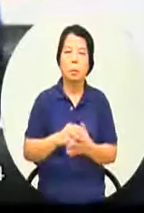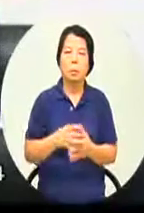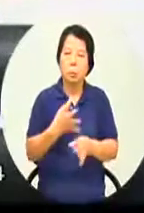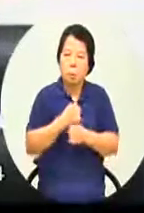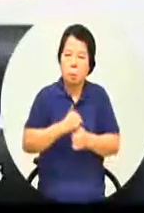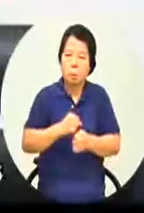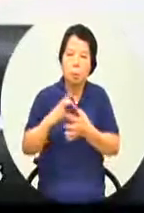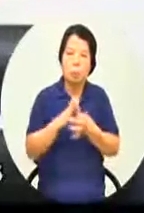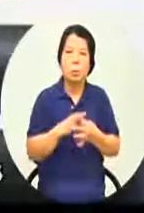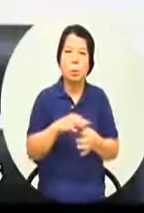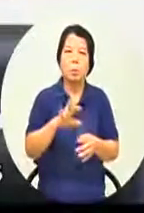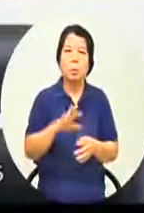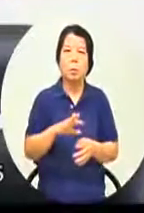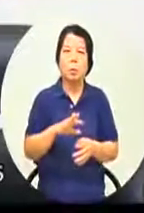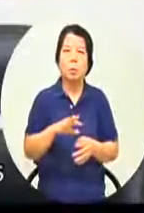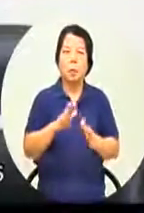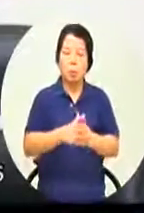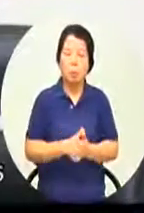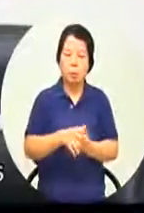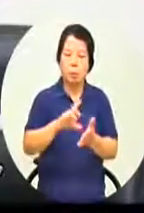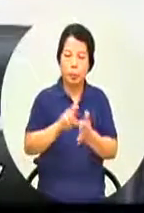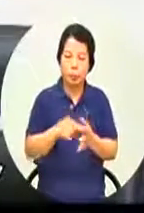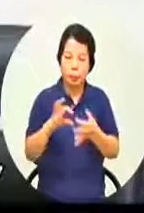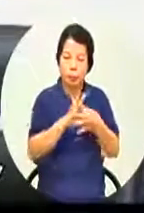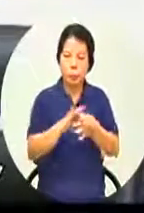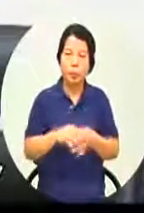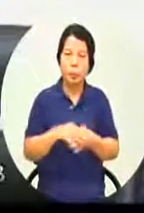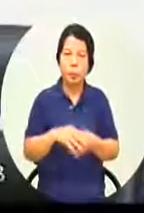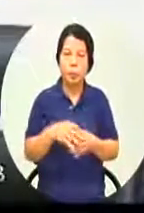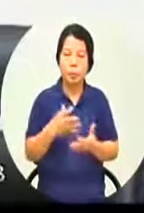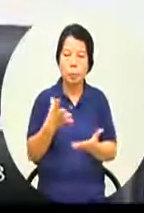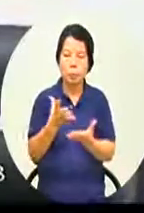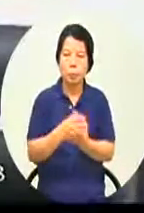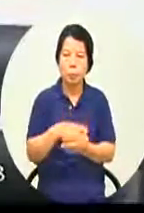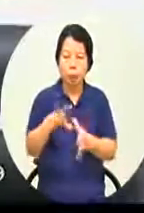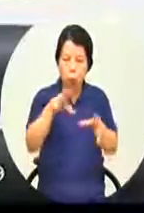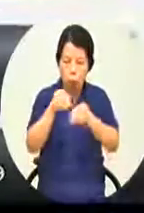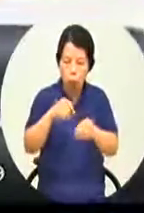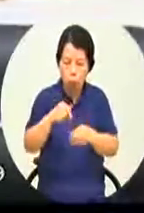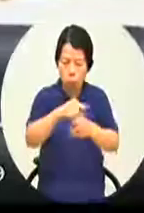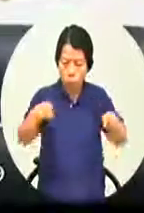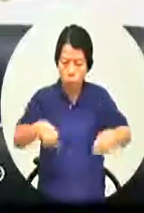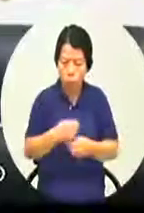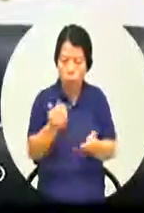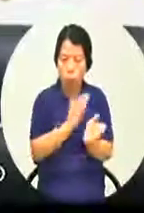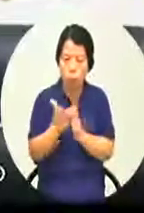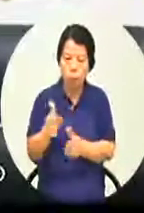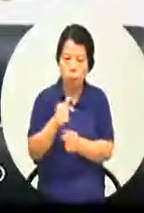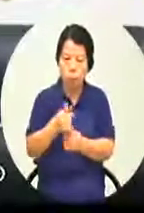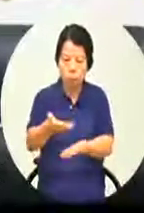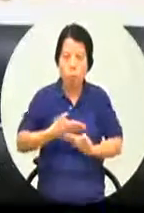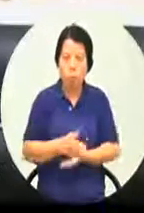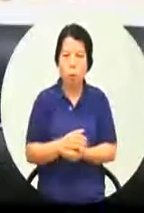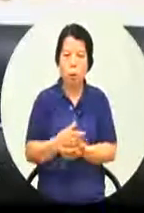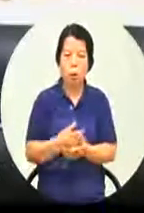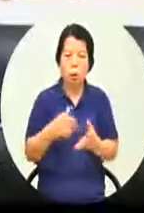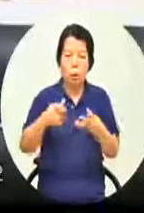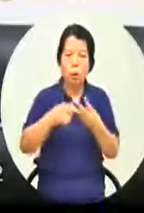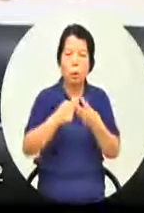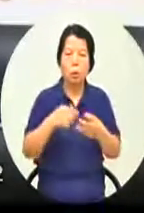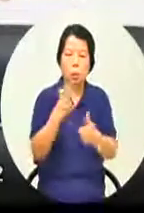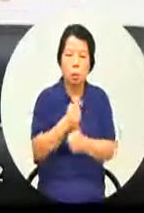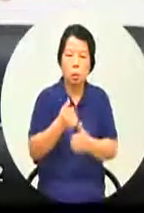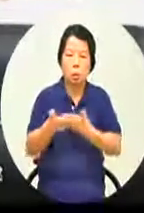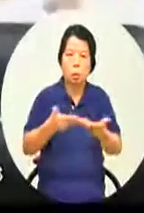给你时间，你把相关资料准备好提供给本席，并且本席在上次总咨询当中也提到了，